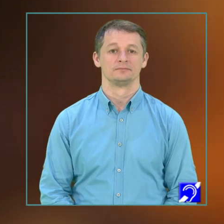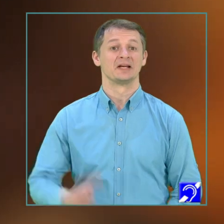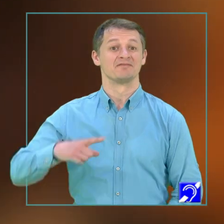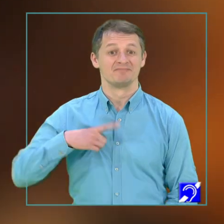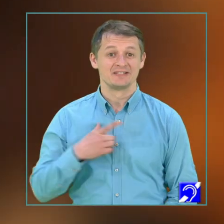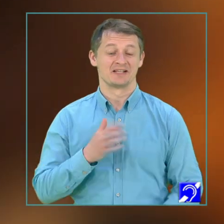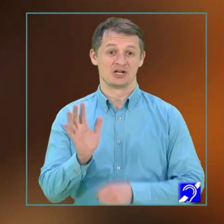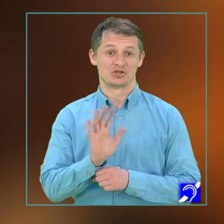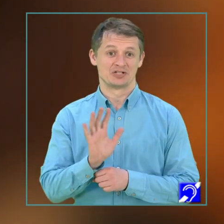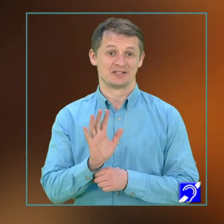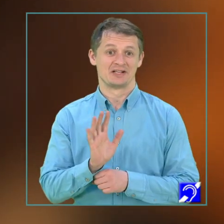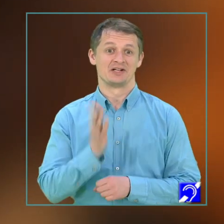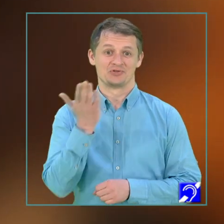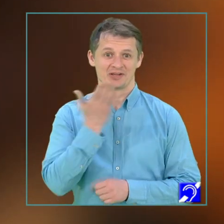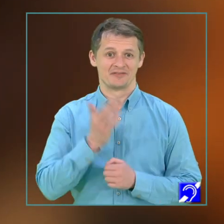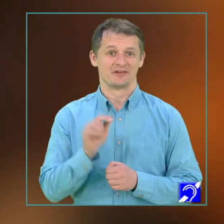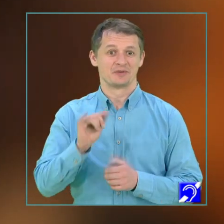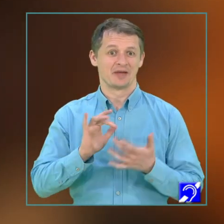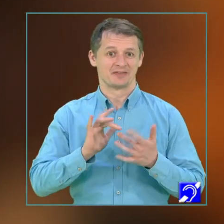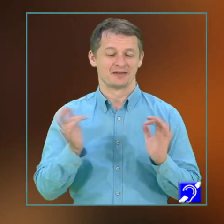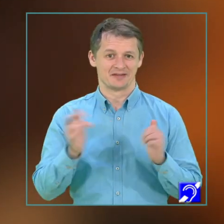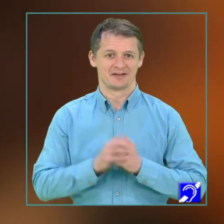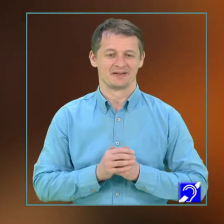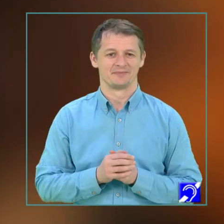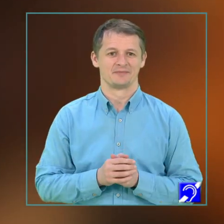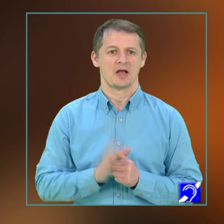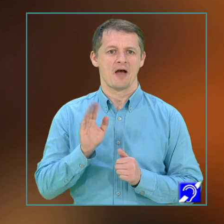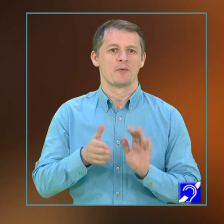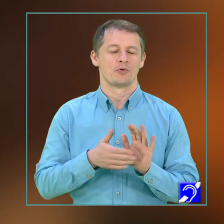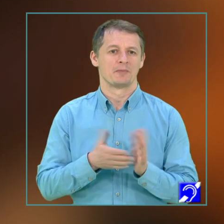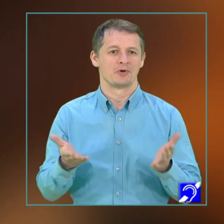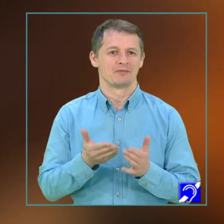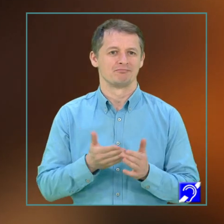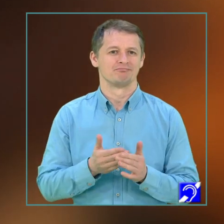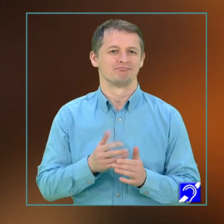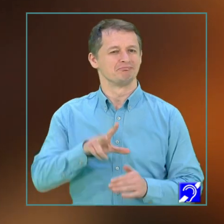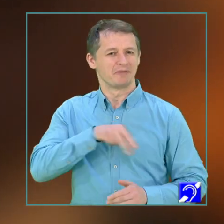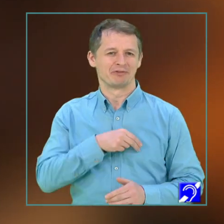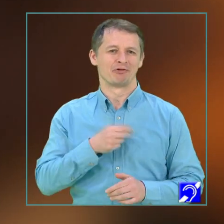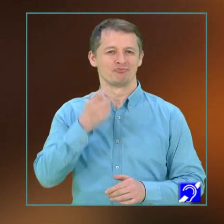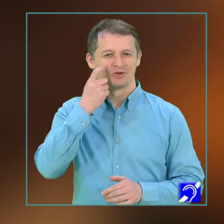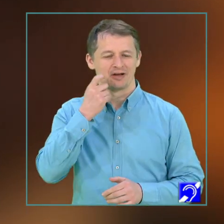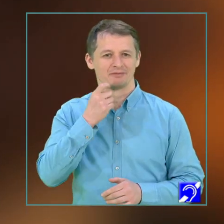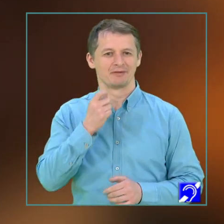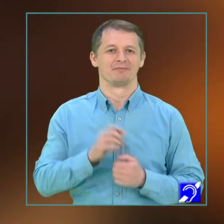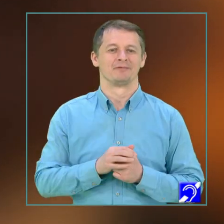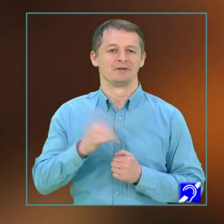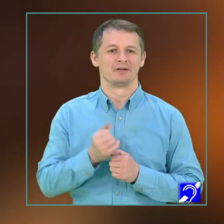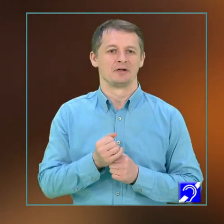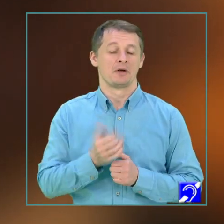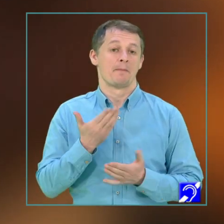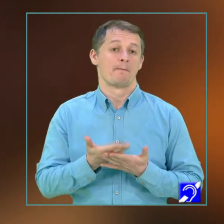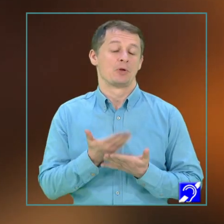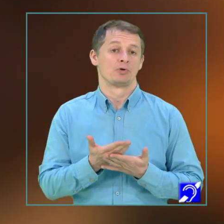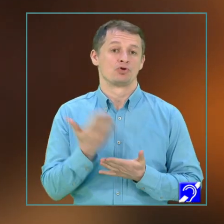Există teleșcoală la TVR și online. Am câteva argumente pentru care merită încercată experiența. În primul rând pentru că la școala reală